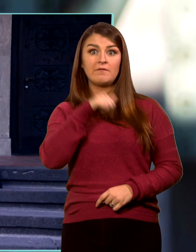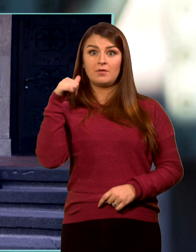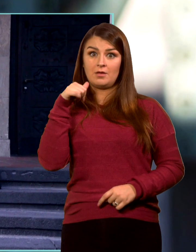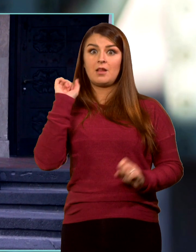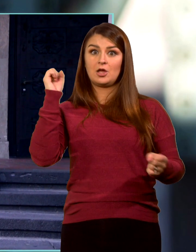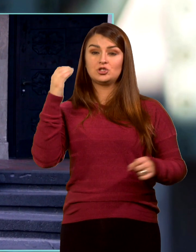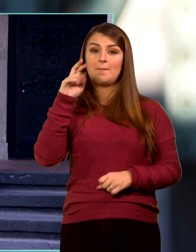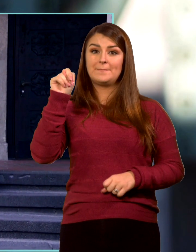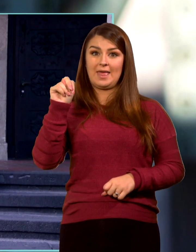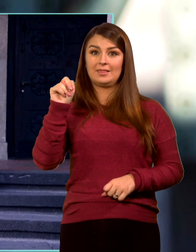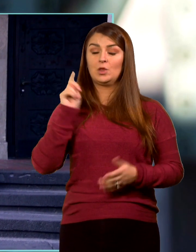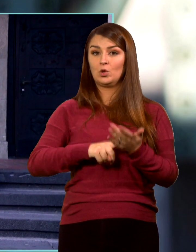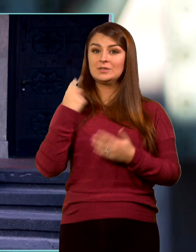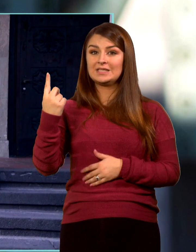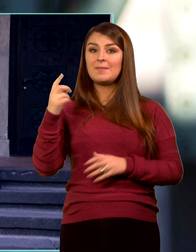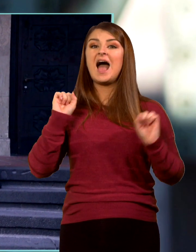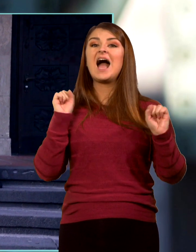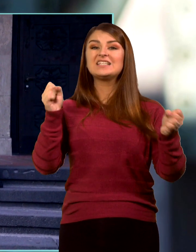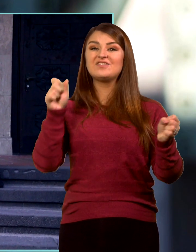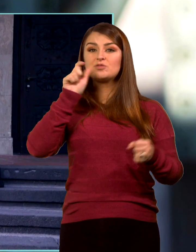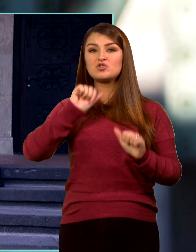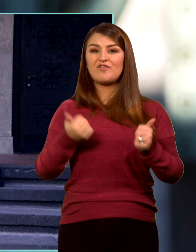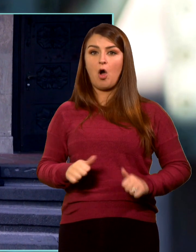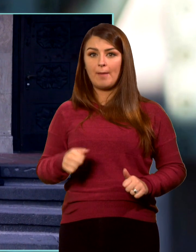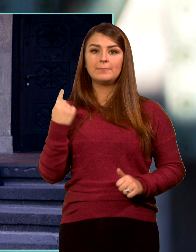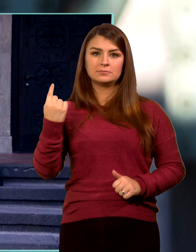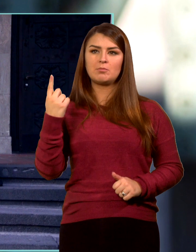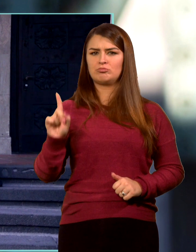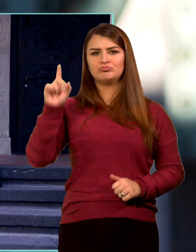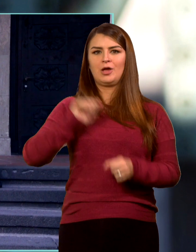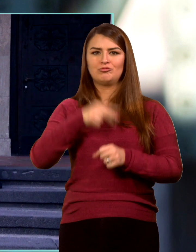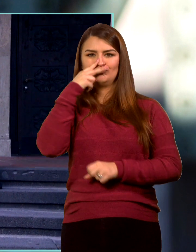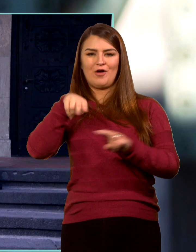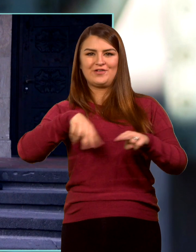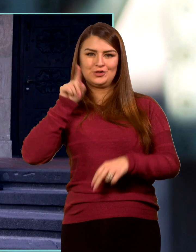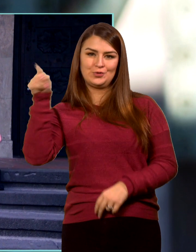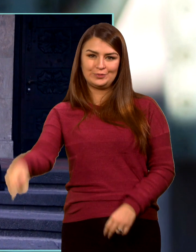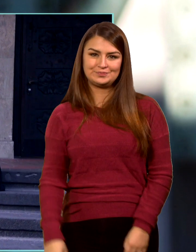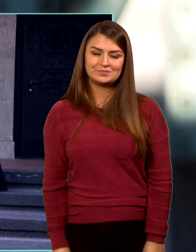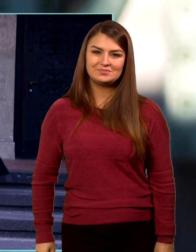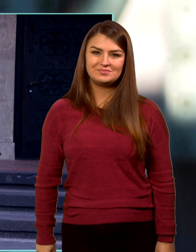Kollege da Ben. Der hat nämlich unterschiedliche Aktivismusformen angeguckt. Das Video könnt ihr euch da oben angucken.